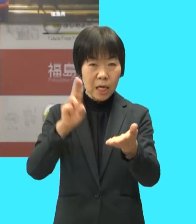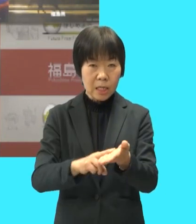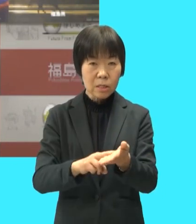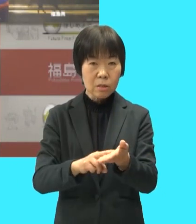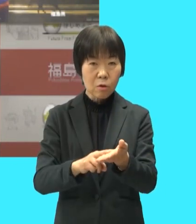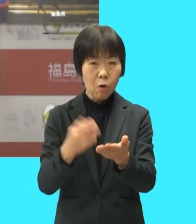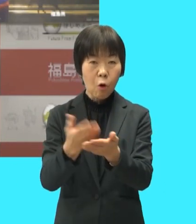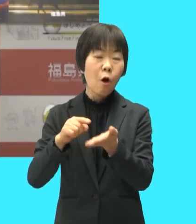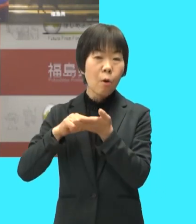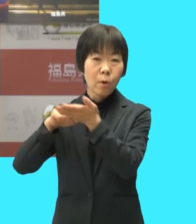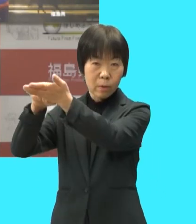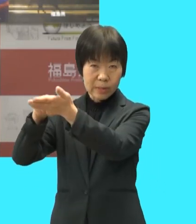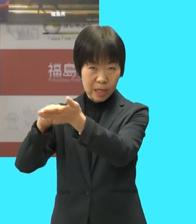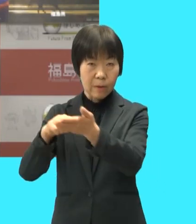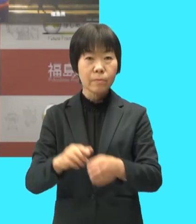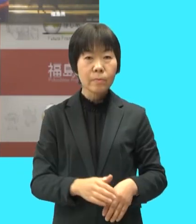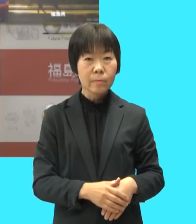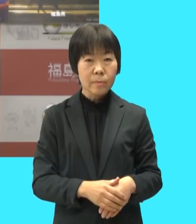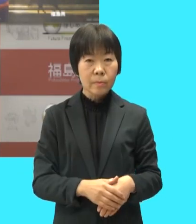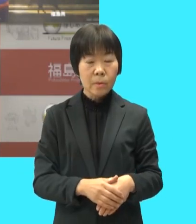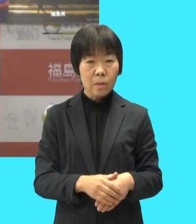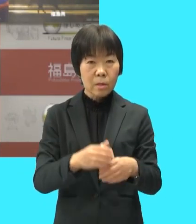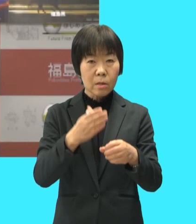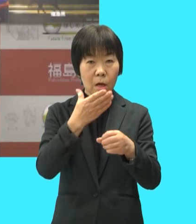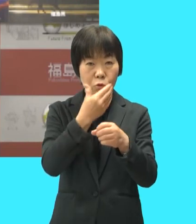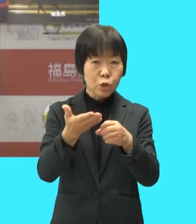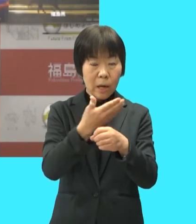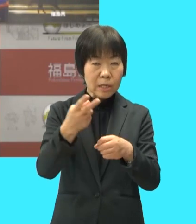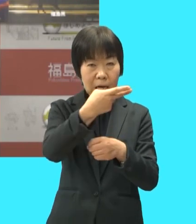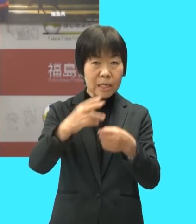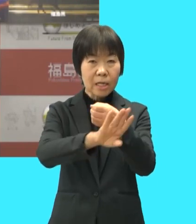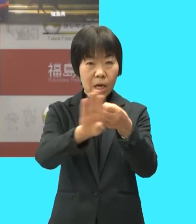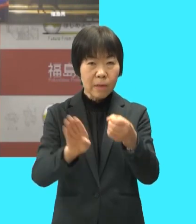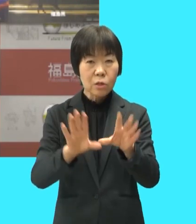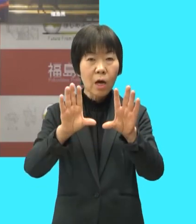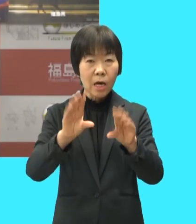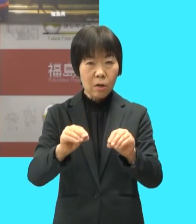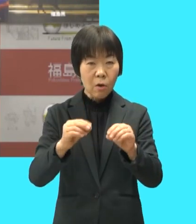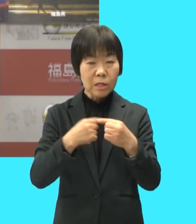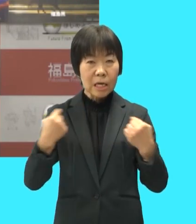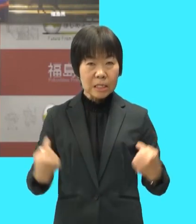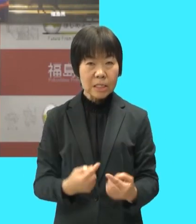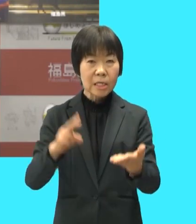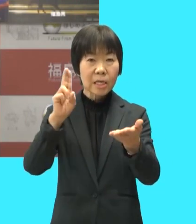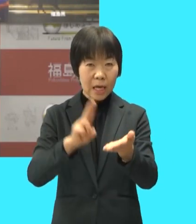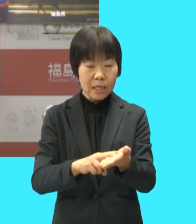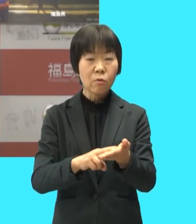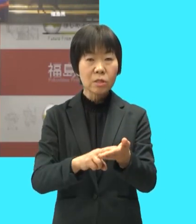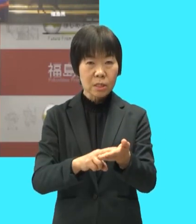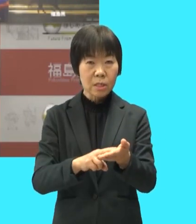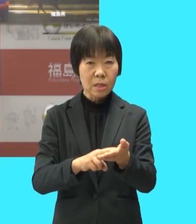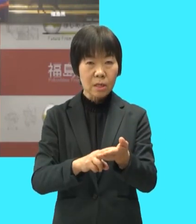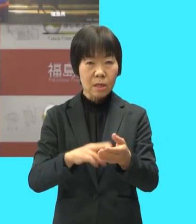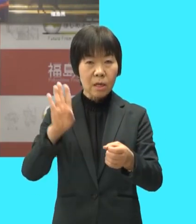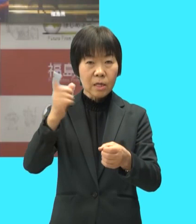よう求めたところであります。福島第二原発の廃炉を正式に決定をし、県